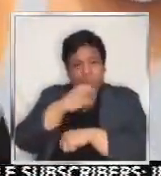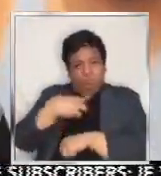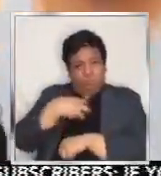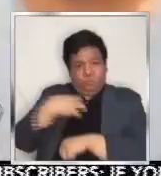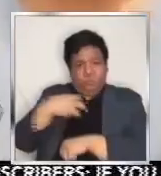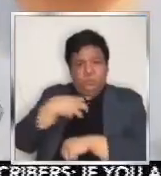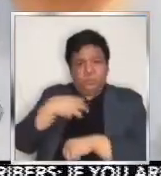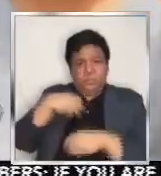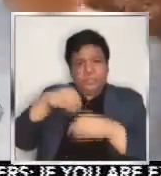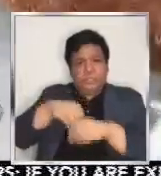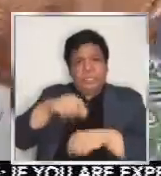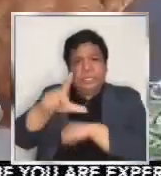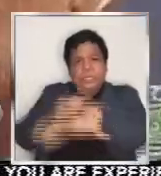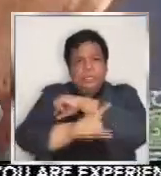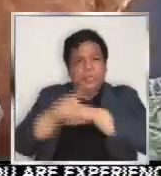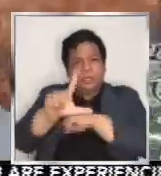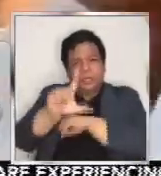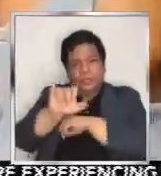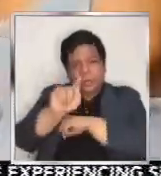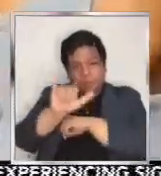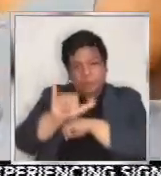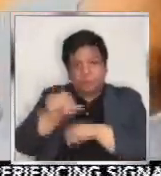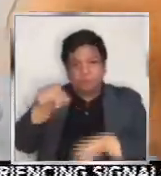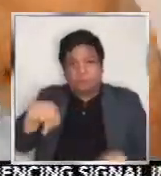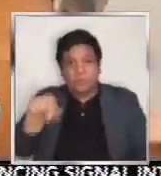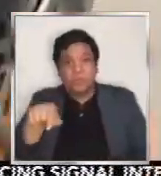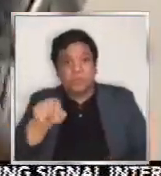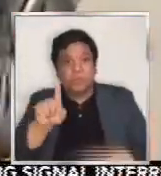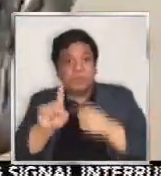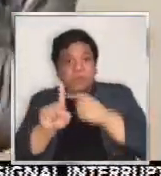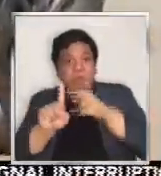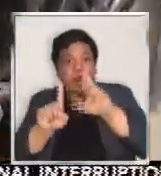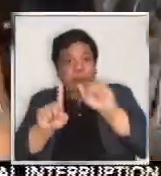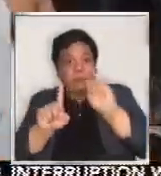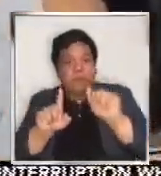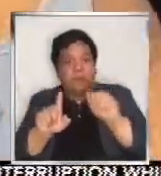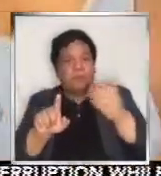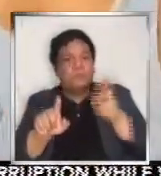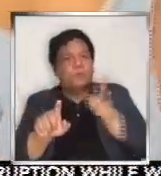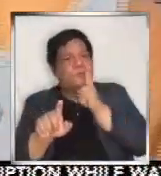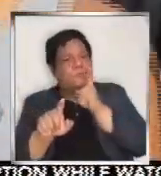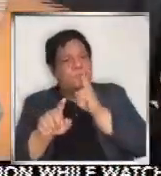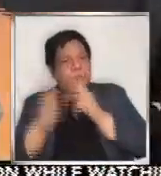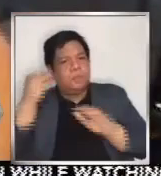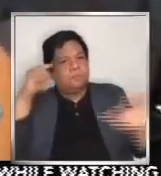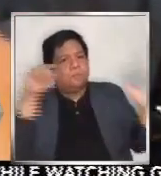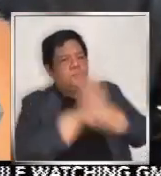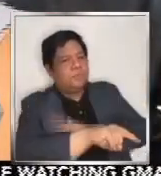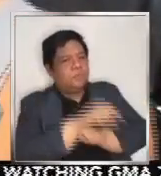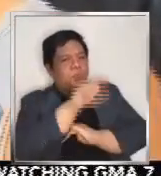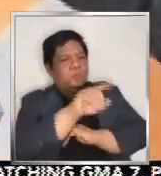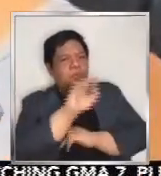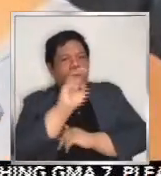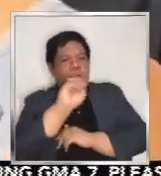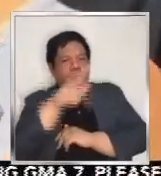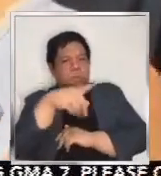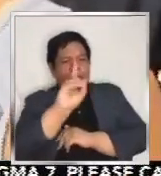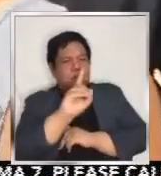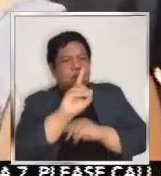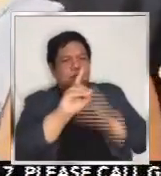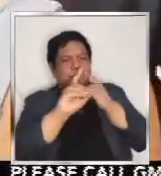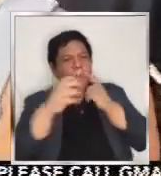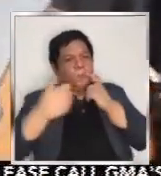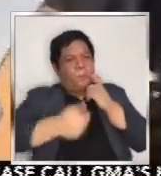Leyte. Suspect si Grama sa pagpatay sa dating hepe ng Station 3 sa MPD na si Colonel Cipriano Herrera. Matagal siyang